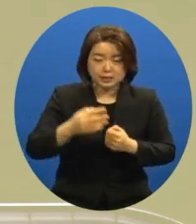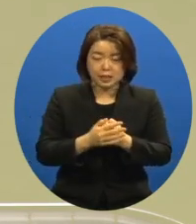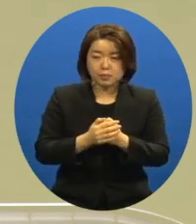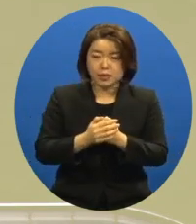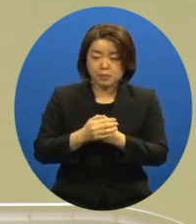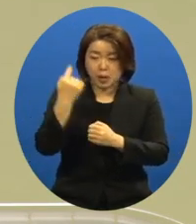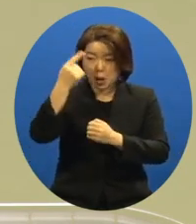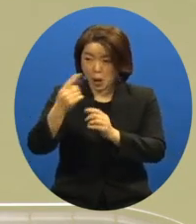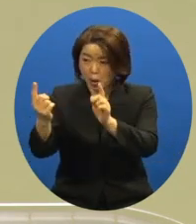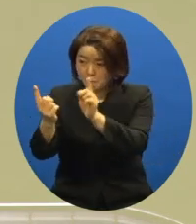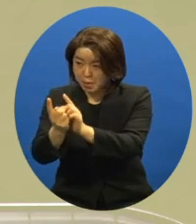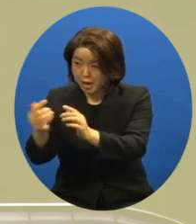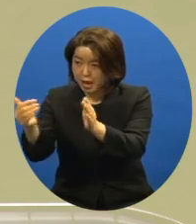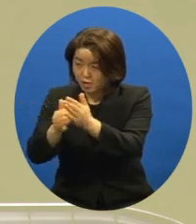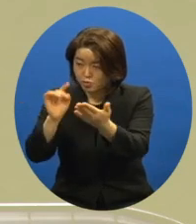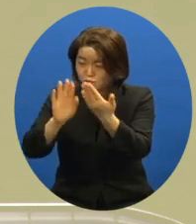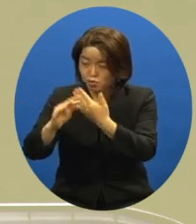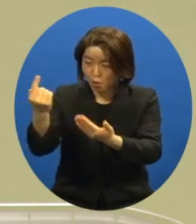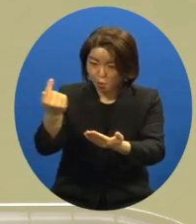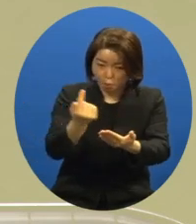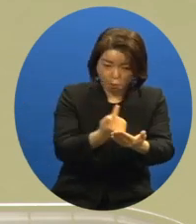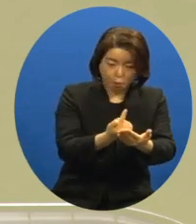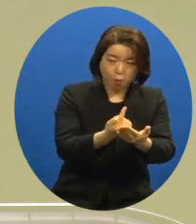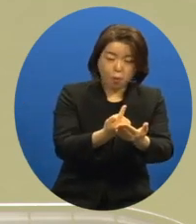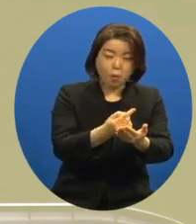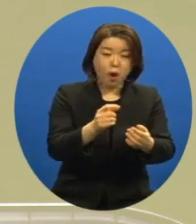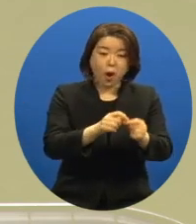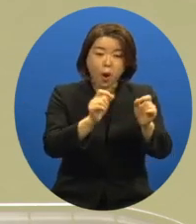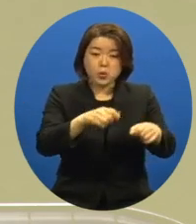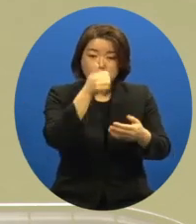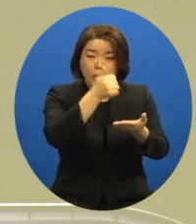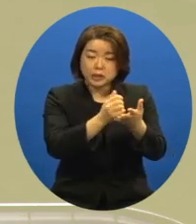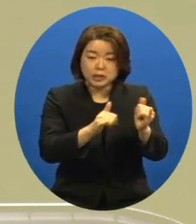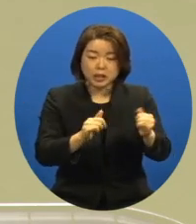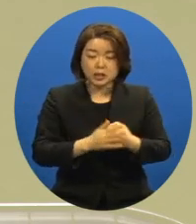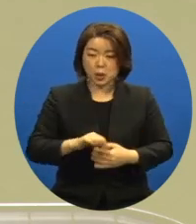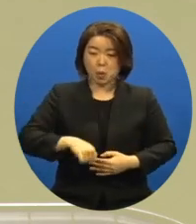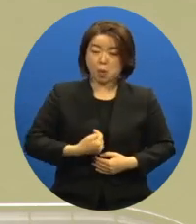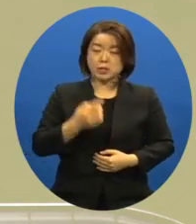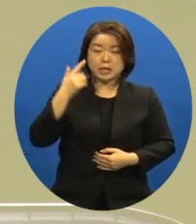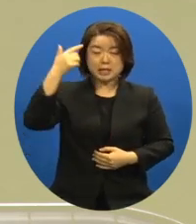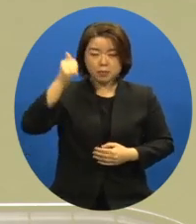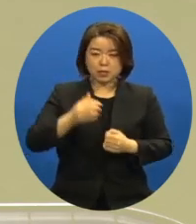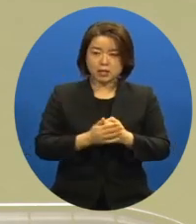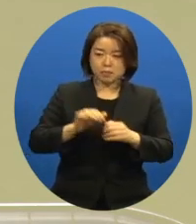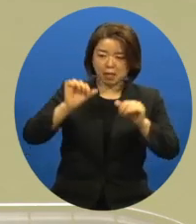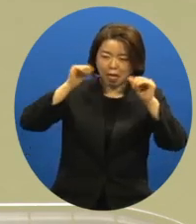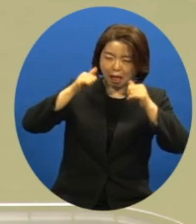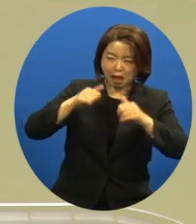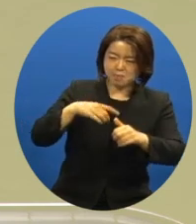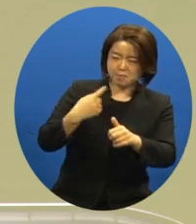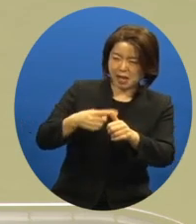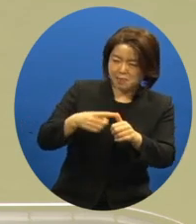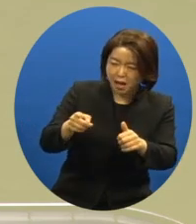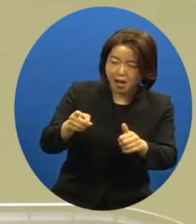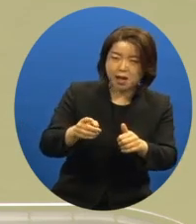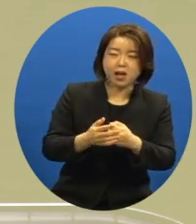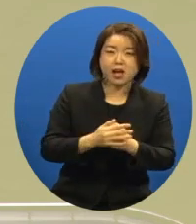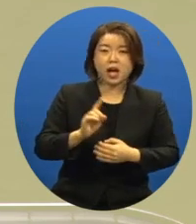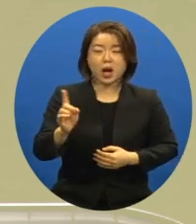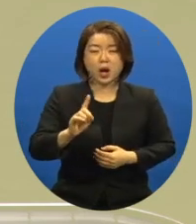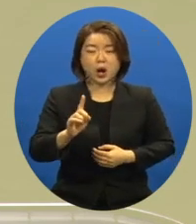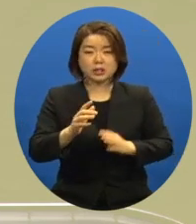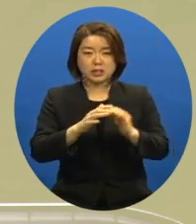돌아온 동료 죄수들이 혼자 있는 범브란트 목사님을 보고 놀리기 시작했습니다. 어떤 사람은 아주